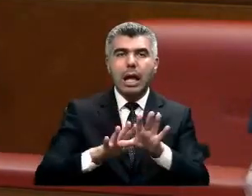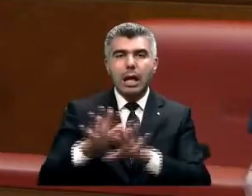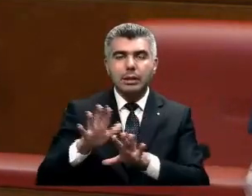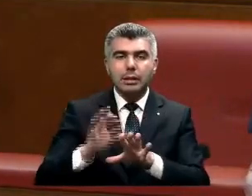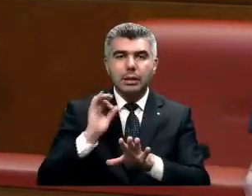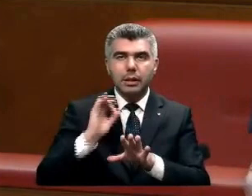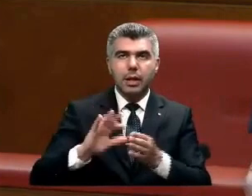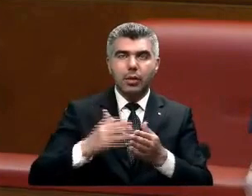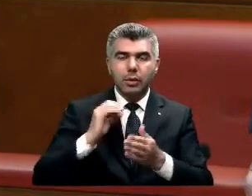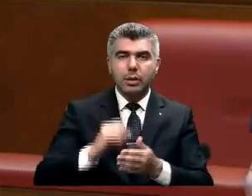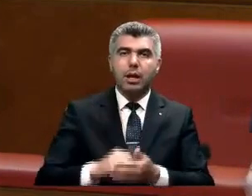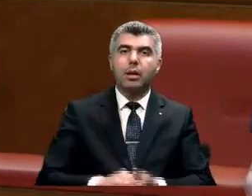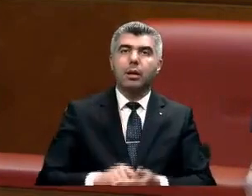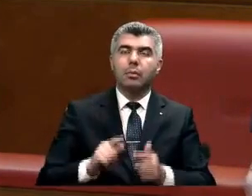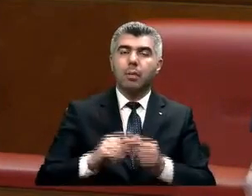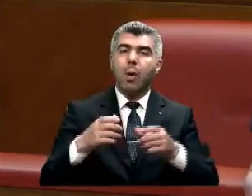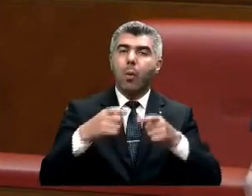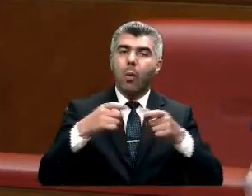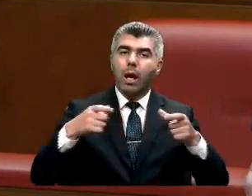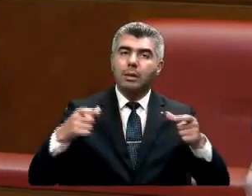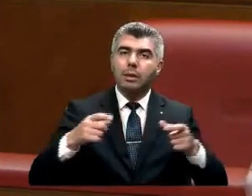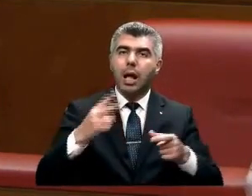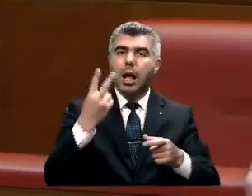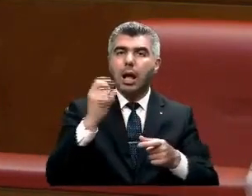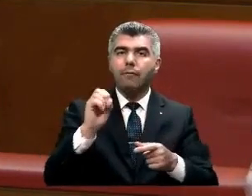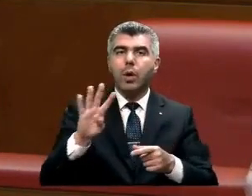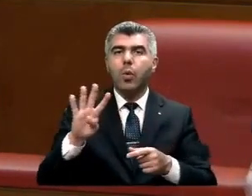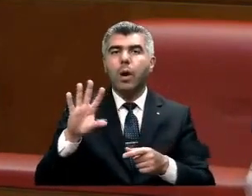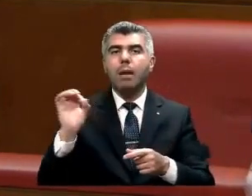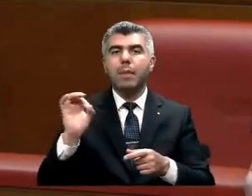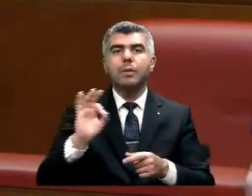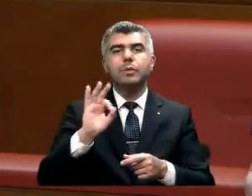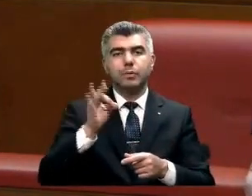نقومو بالتوسيعه ديالها اللي غادي تقدر توصلنا ل 2040